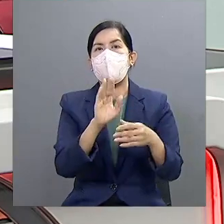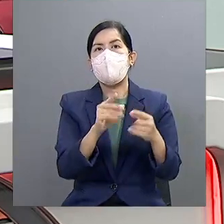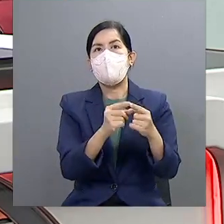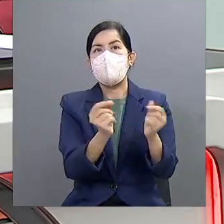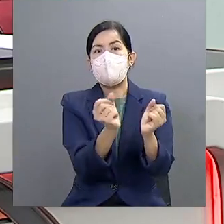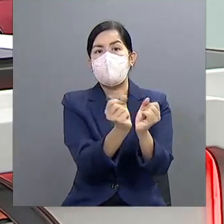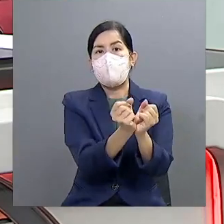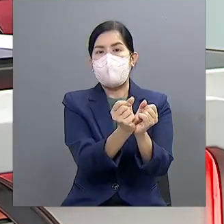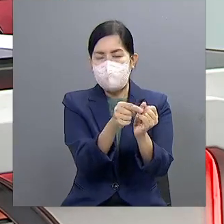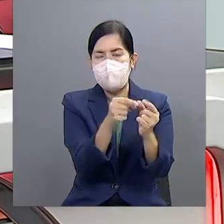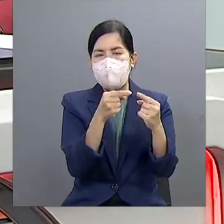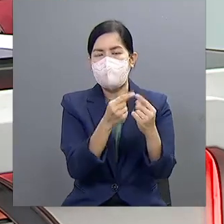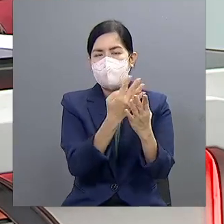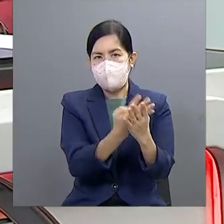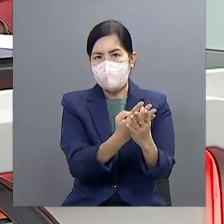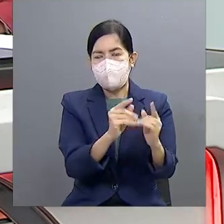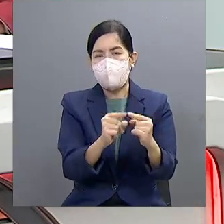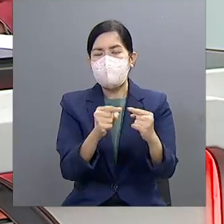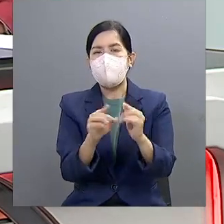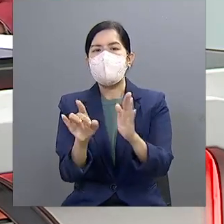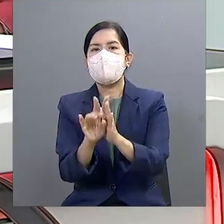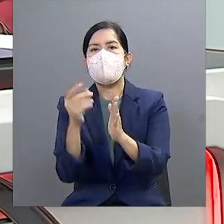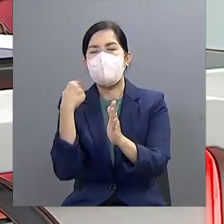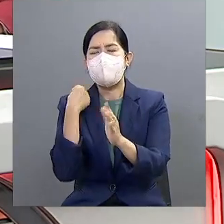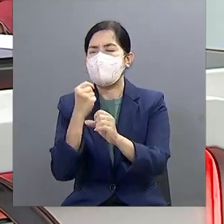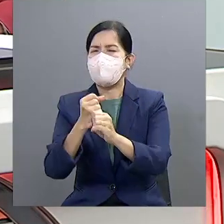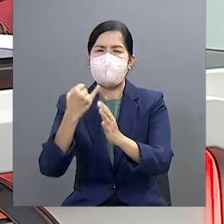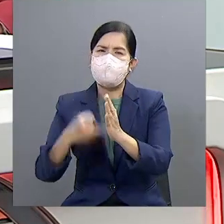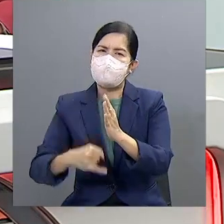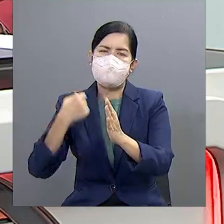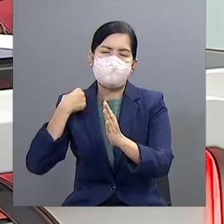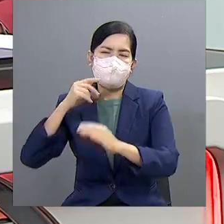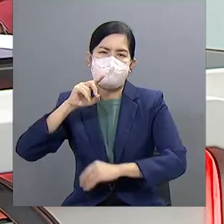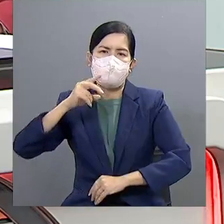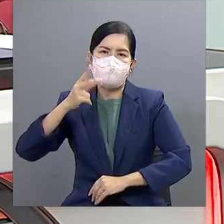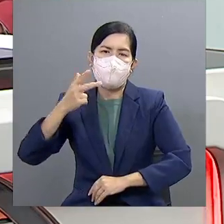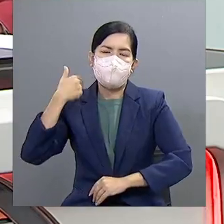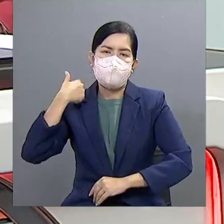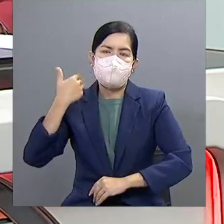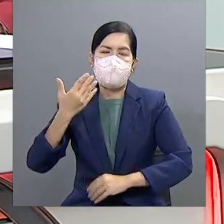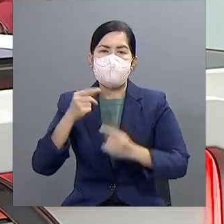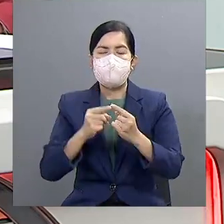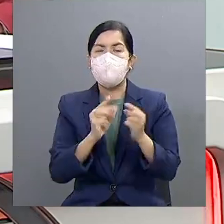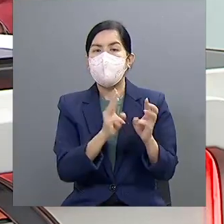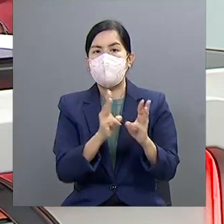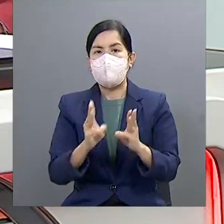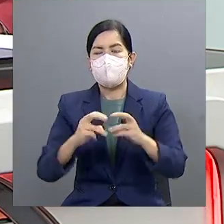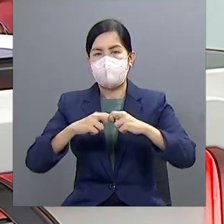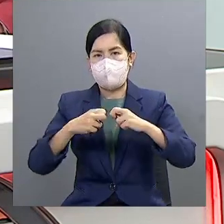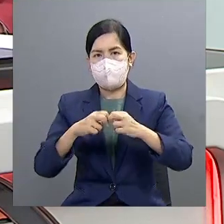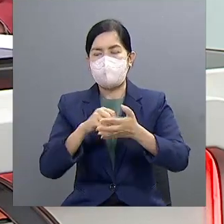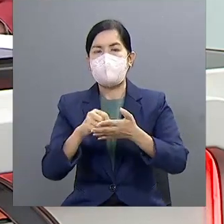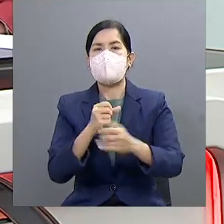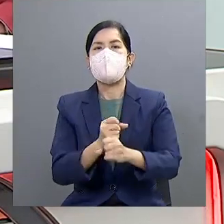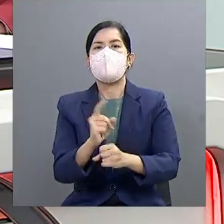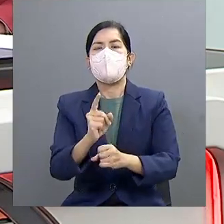ายเนี่ยก็ยังคงหวนกลับไปกระทำผิดซ้ำมาตรการนี้จึงถูกพูดถึงว่าจะแก้ปัญหานี้ได้อย่างไร ค่ะหนึ่งในปัญหาที่